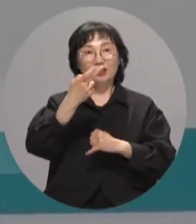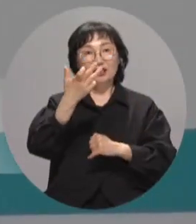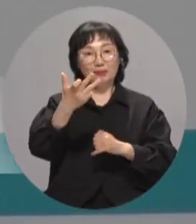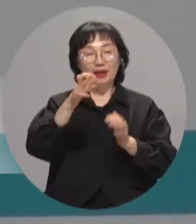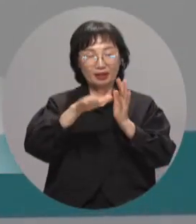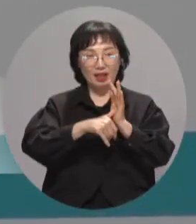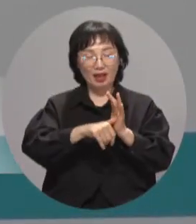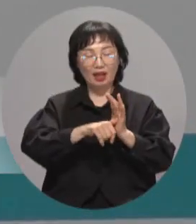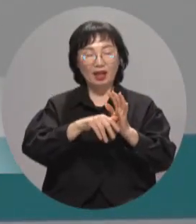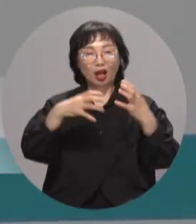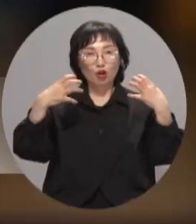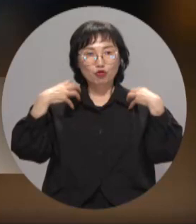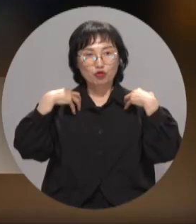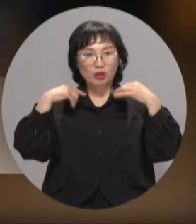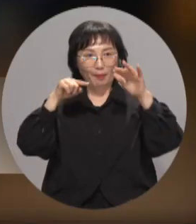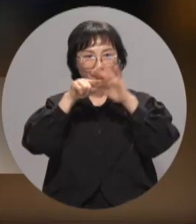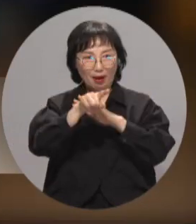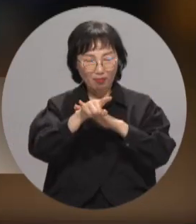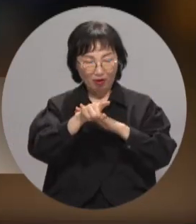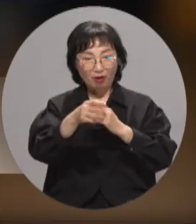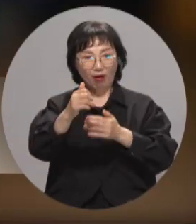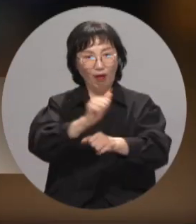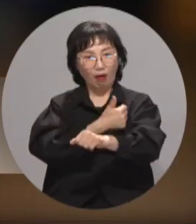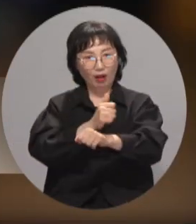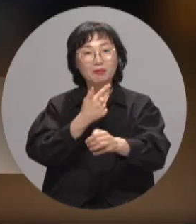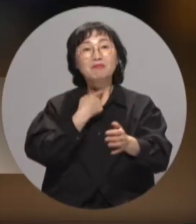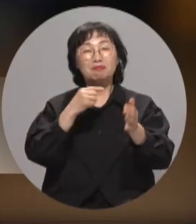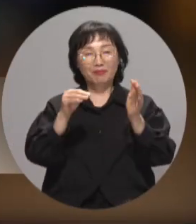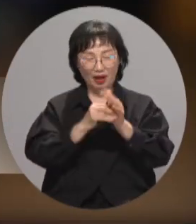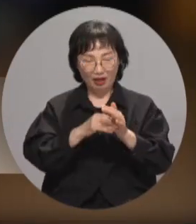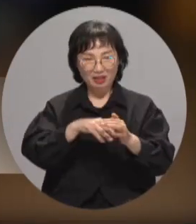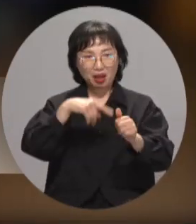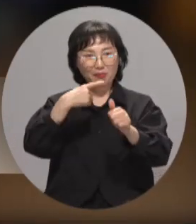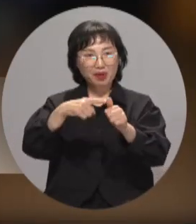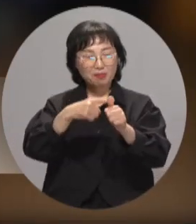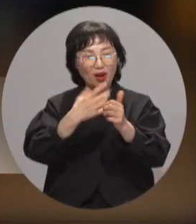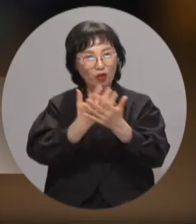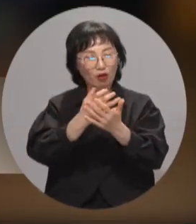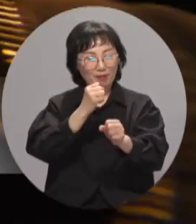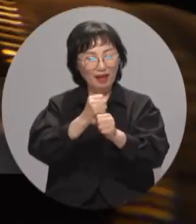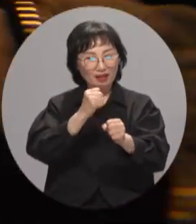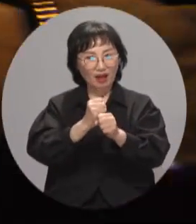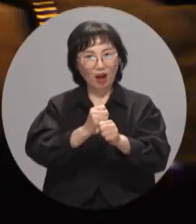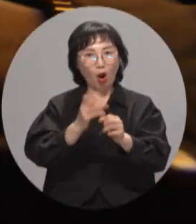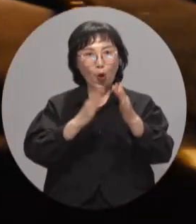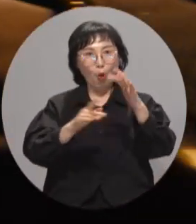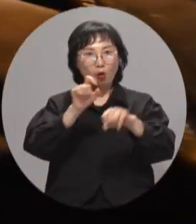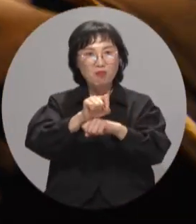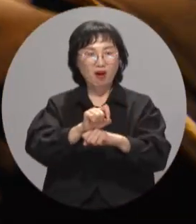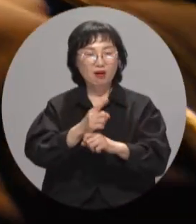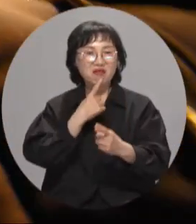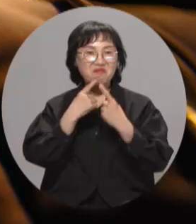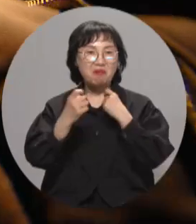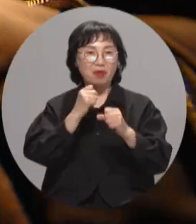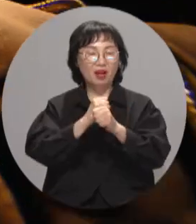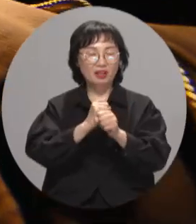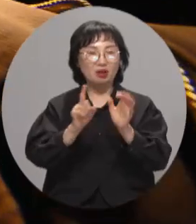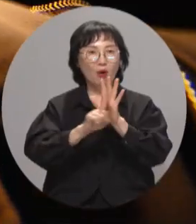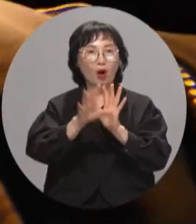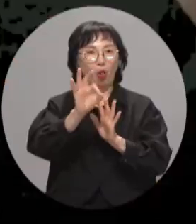임실군에 출입해 왔는데 군정에 대한 비판 기사를 작성할 것처럼 공무원들을 압박해 광고비를 요구해